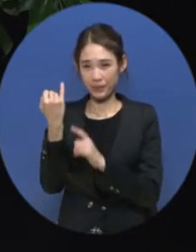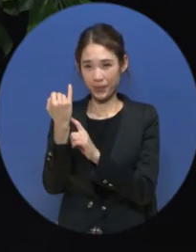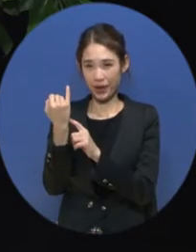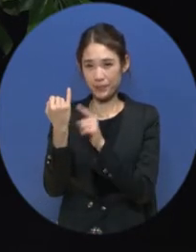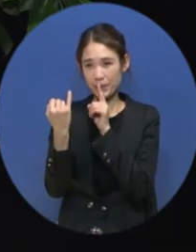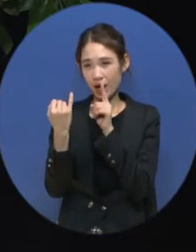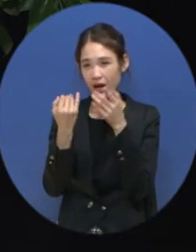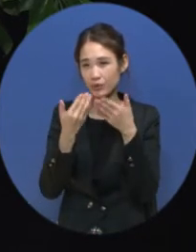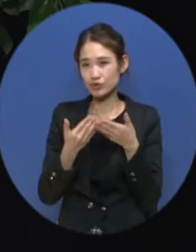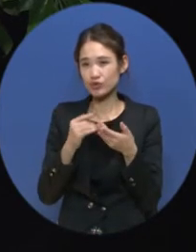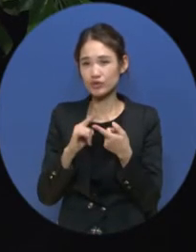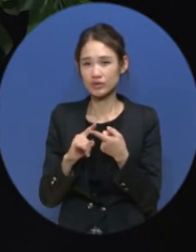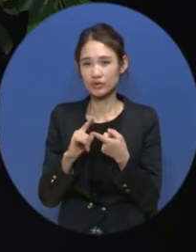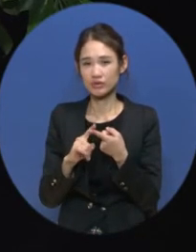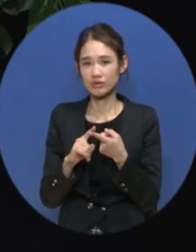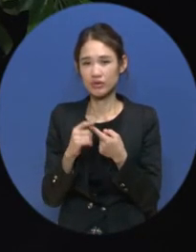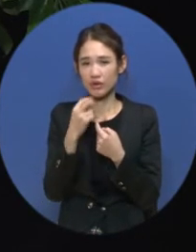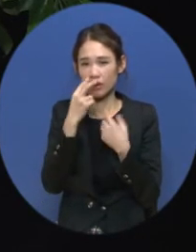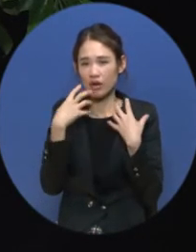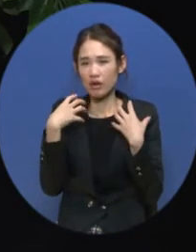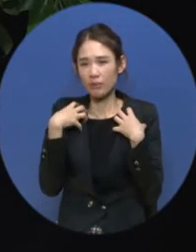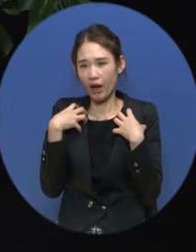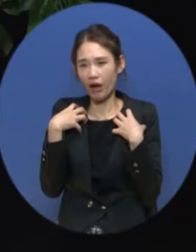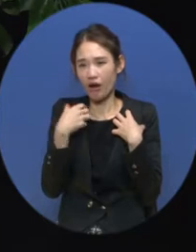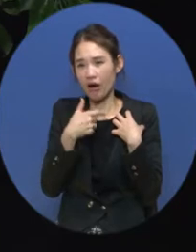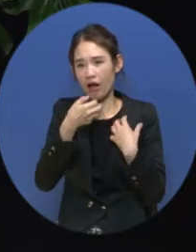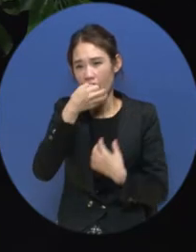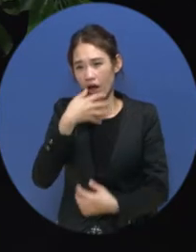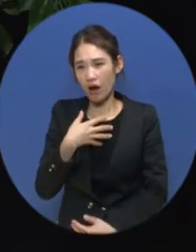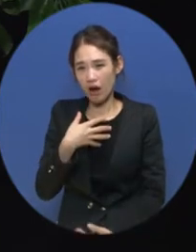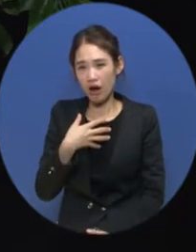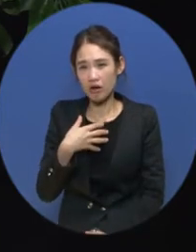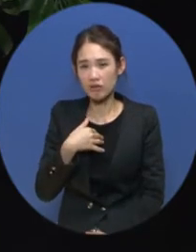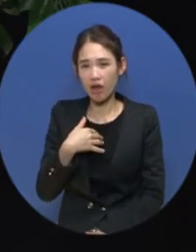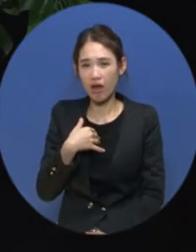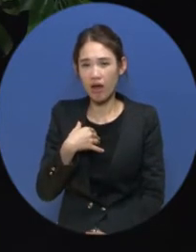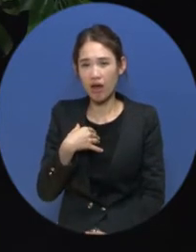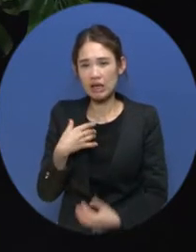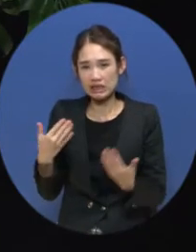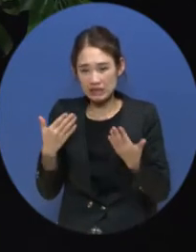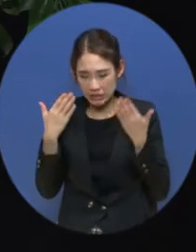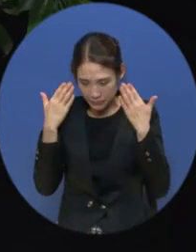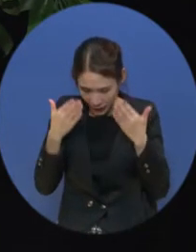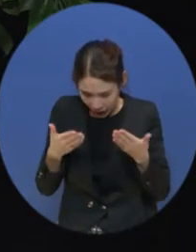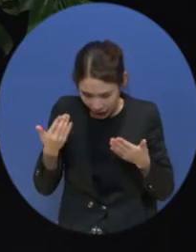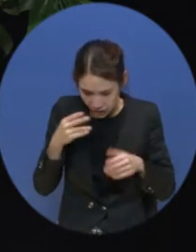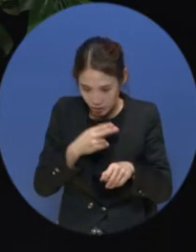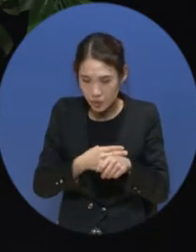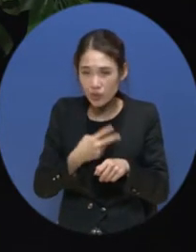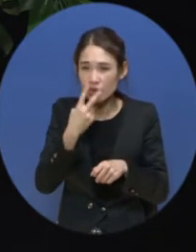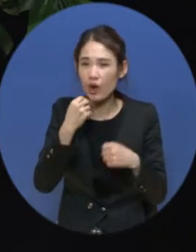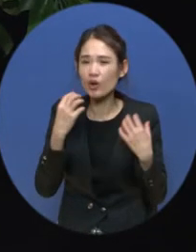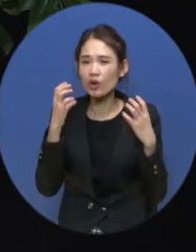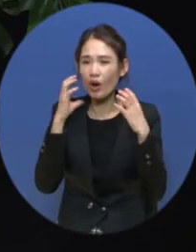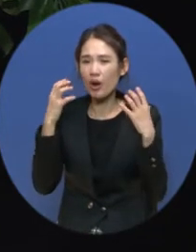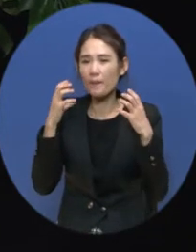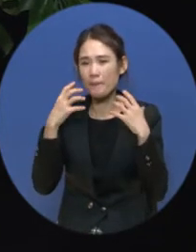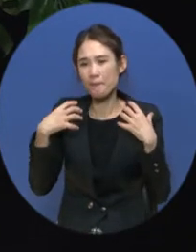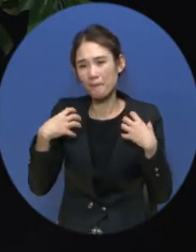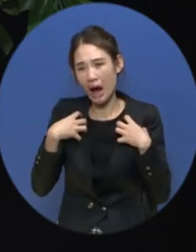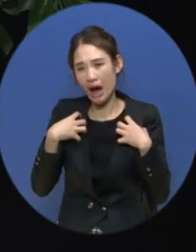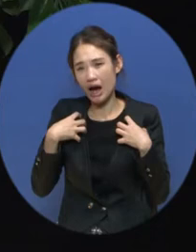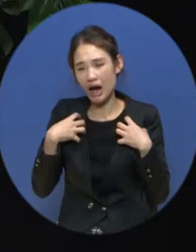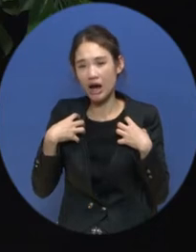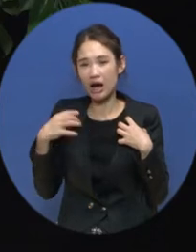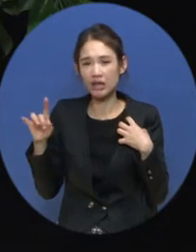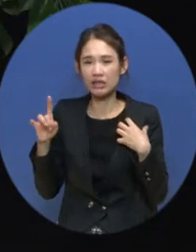말씀하신 것처럼 우리 겸직 너무 힘들어. 내가 지금 업무도 봐야 되는데 교사도 겸직해야 되고, 또뭐